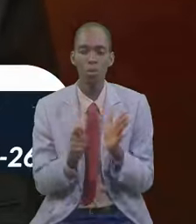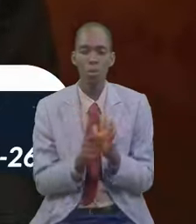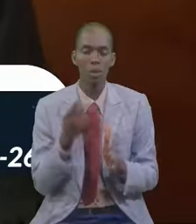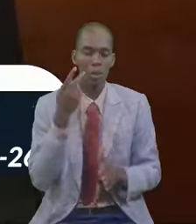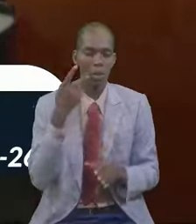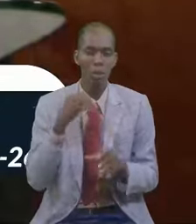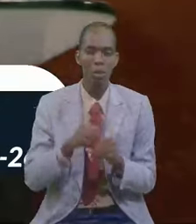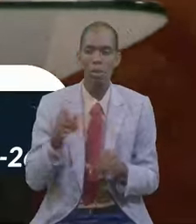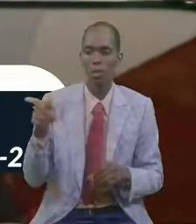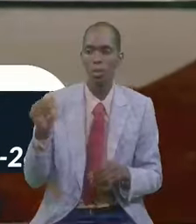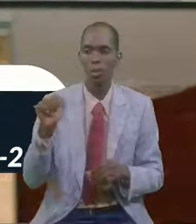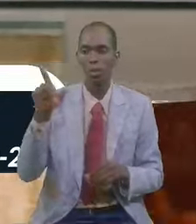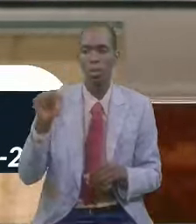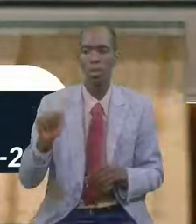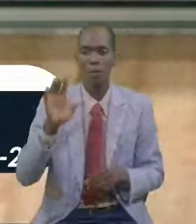Galates